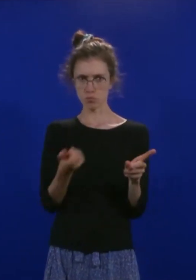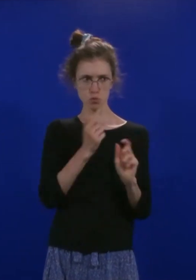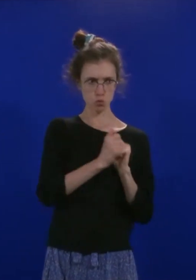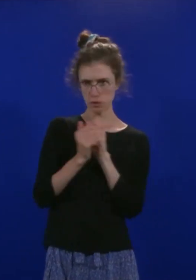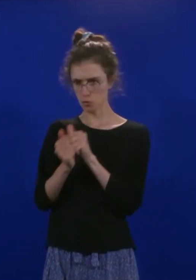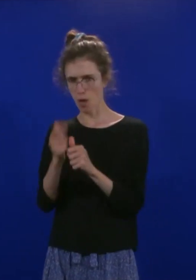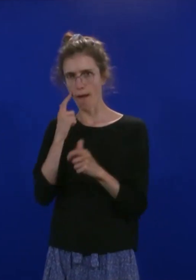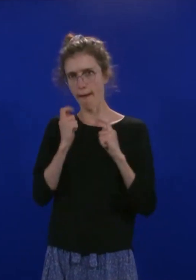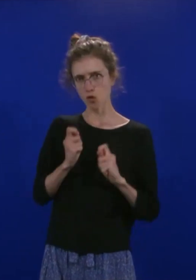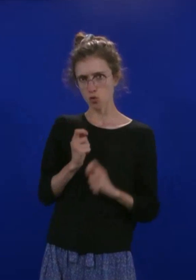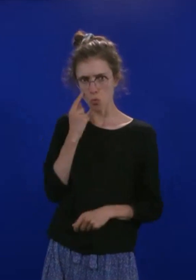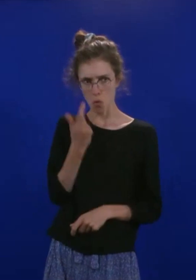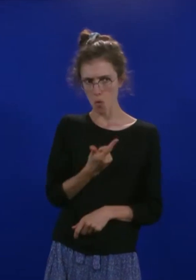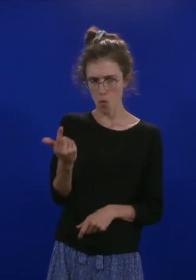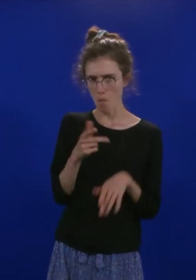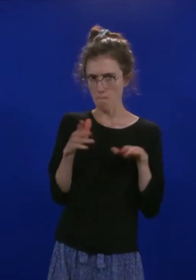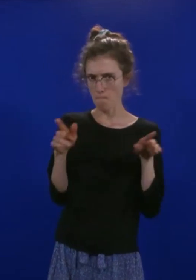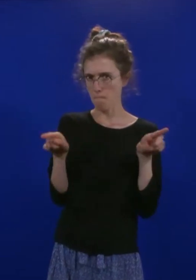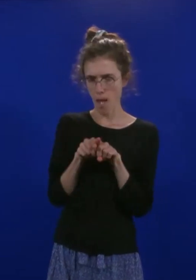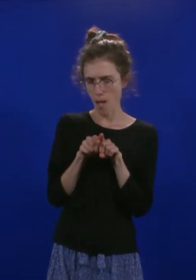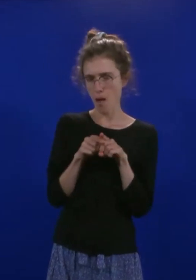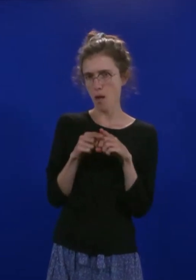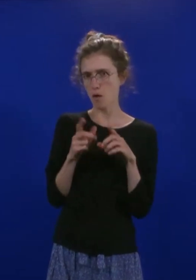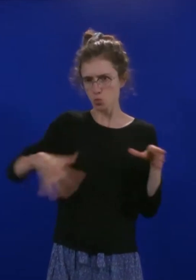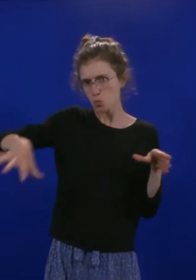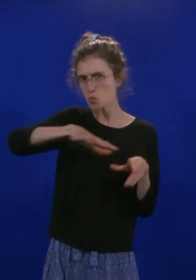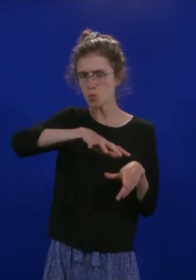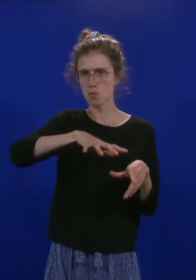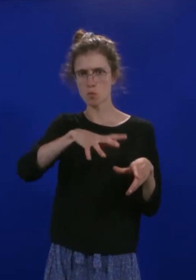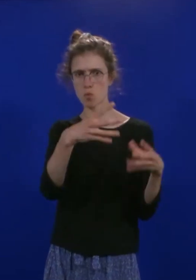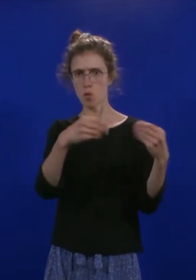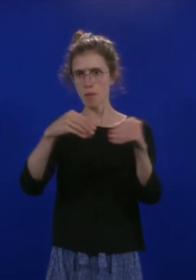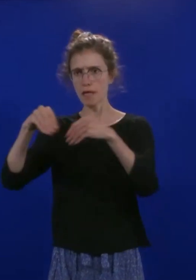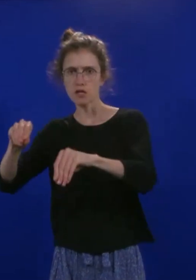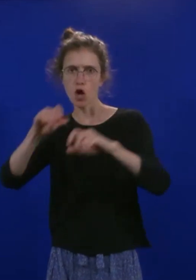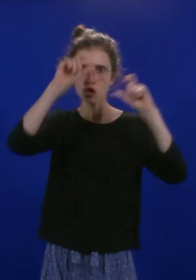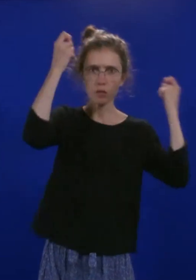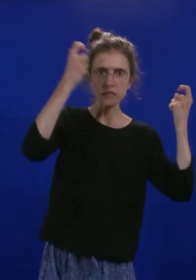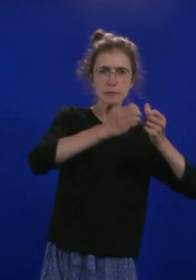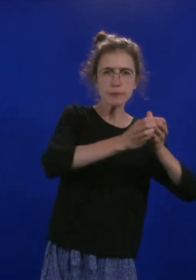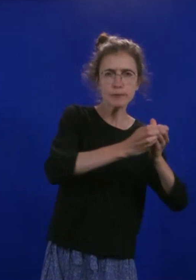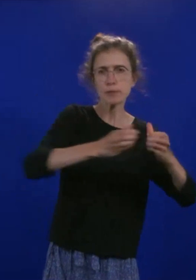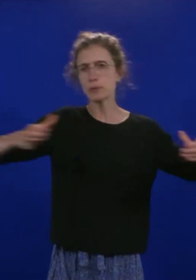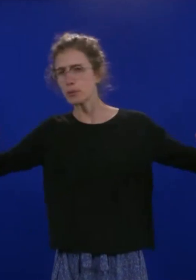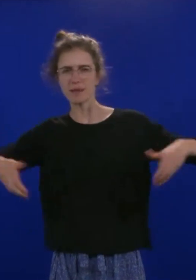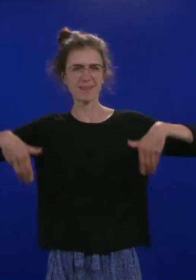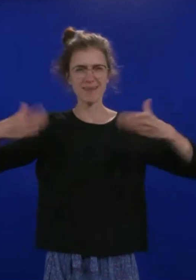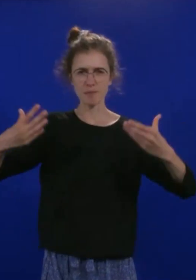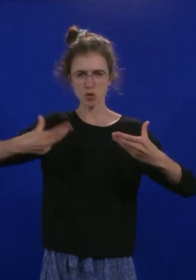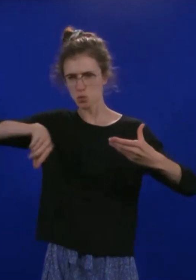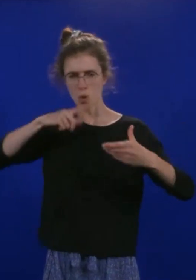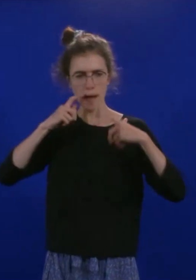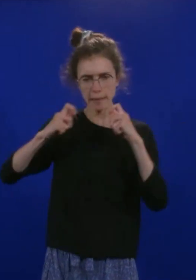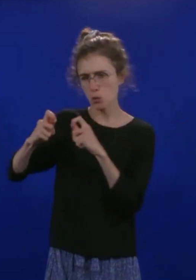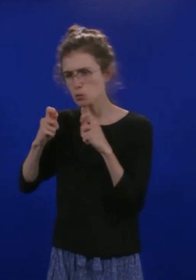et la question évidemment de leur implantation sur le territoire, qu'il s'agisse des petites ou des grandes entreprises, et notamment à travers cette politique